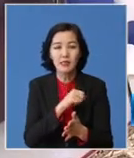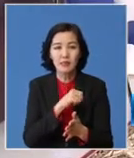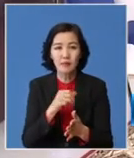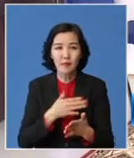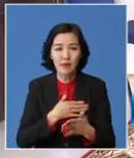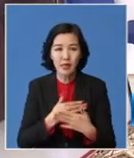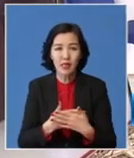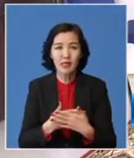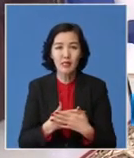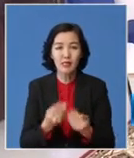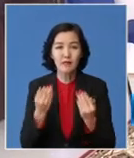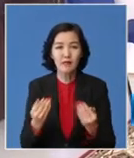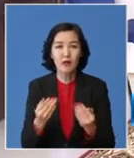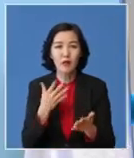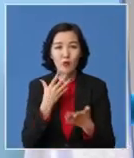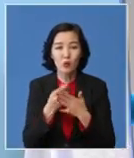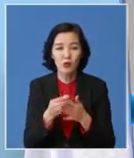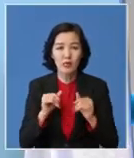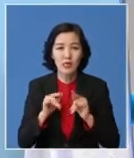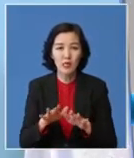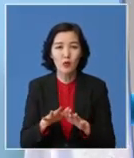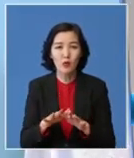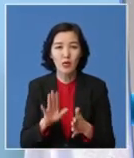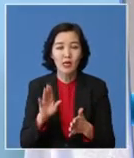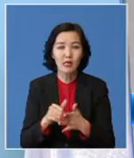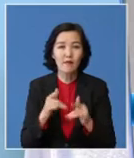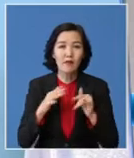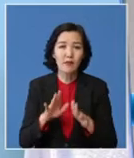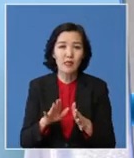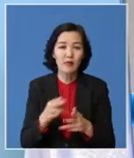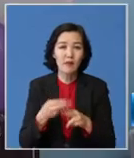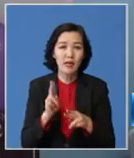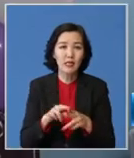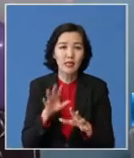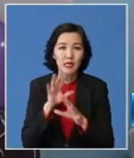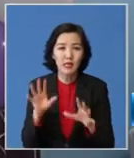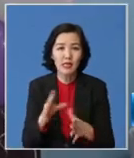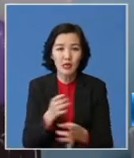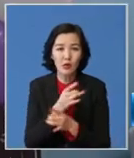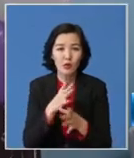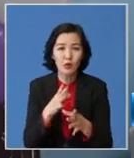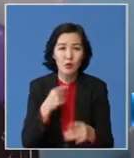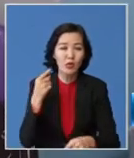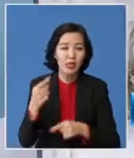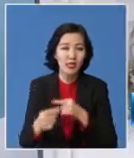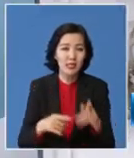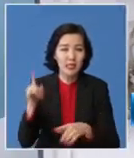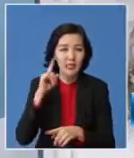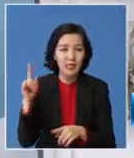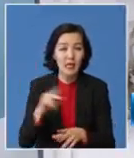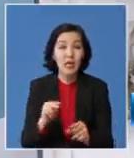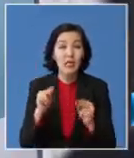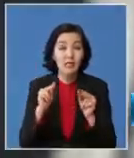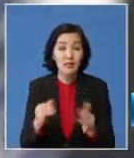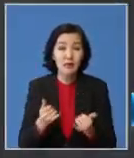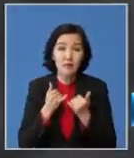к определенному делу, считавшим своим главным делом в этой жизни сохранение культурного наследия Казахстана.